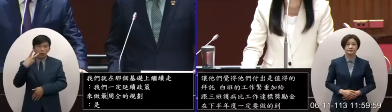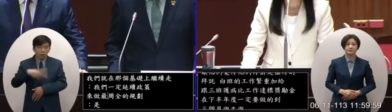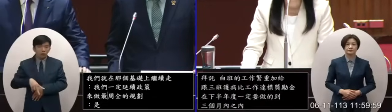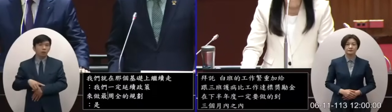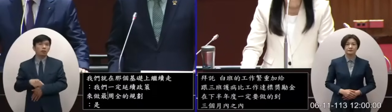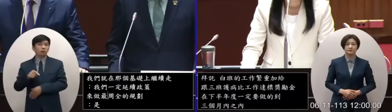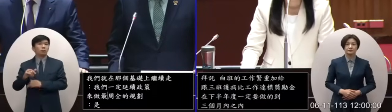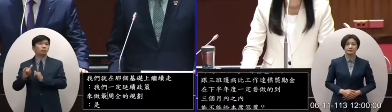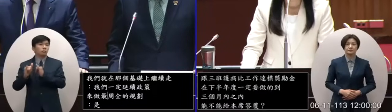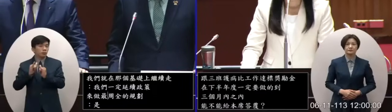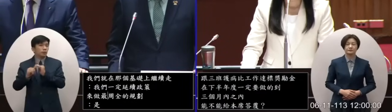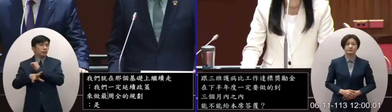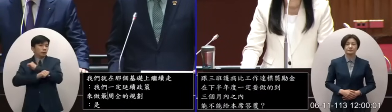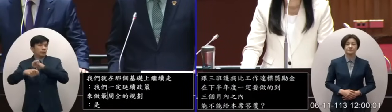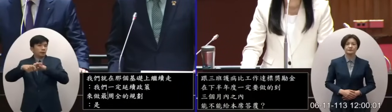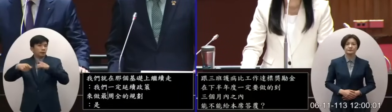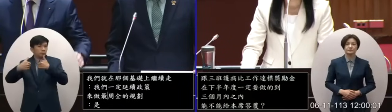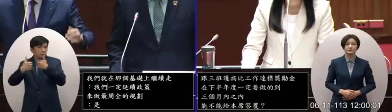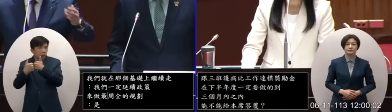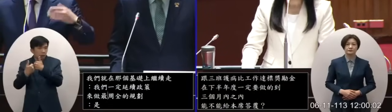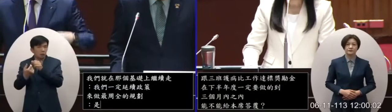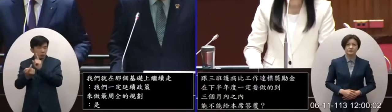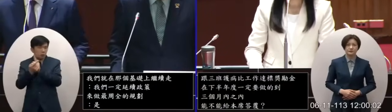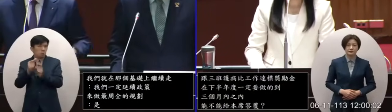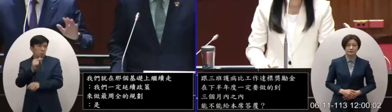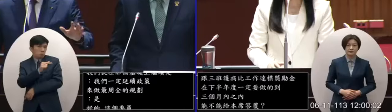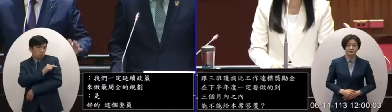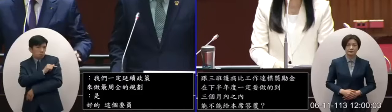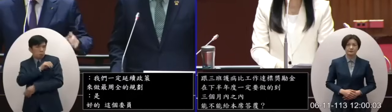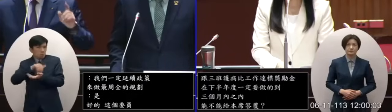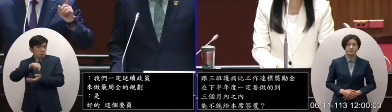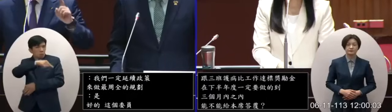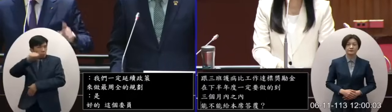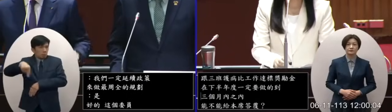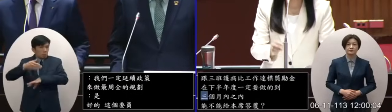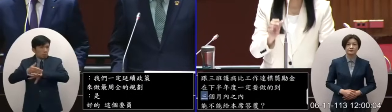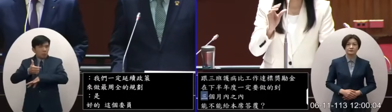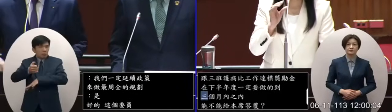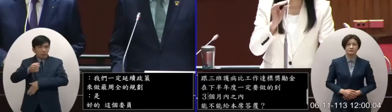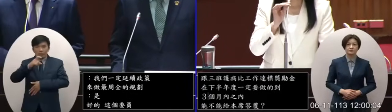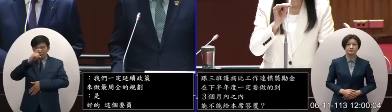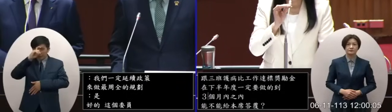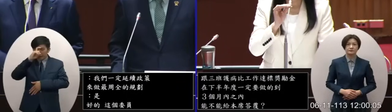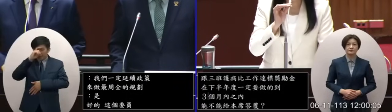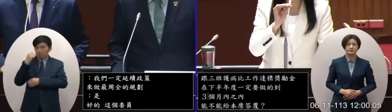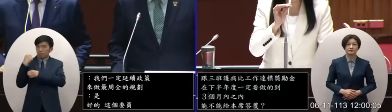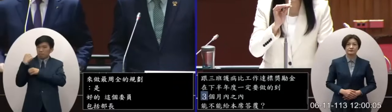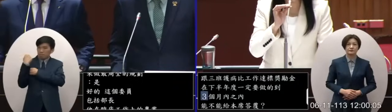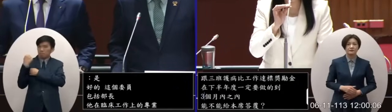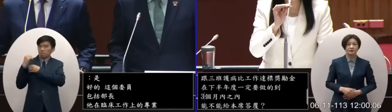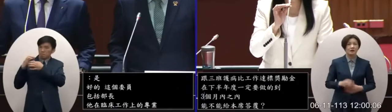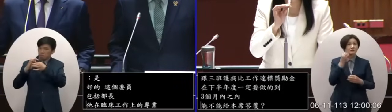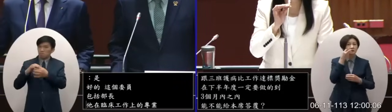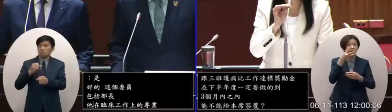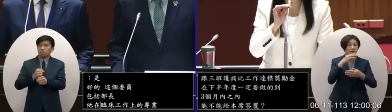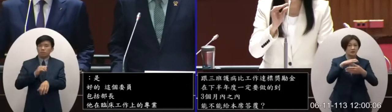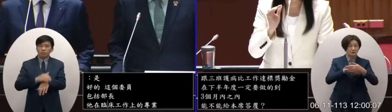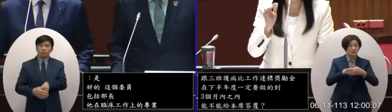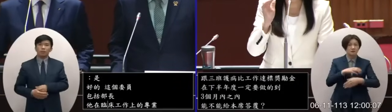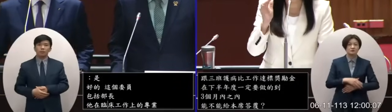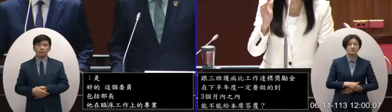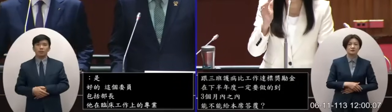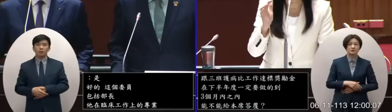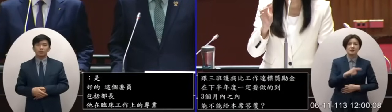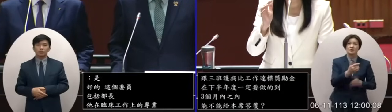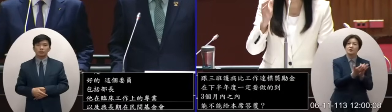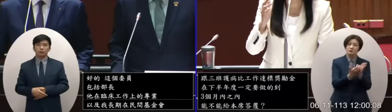会对护理师的感谢，我们一起来往这个方向，一定让他具体有个结果出来。 那三个月之内一定要把你们